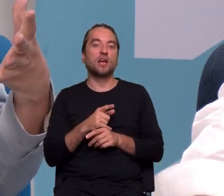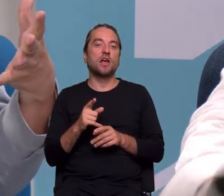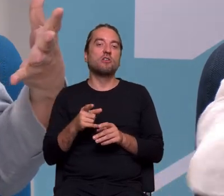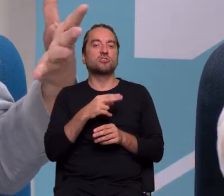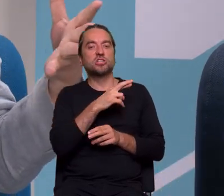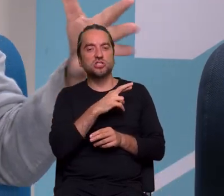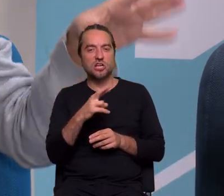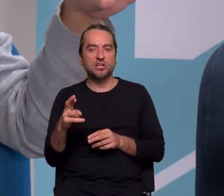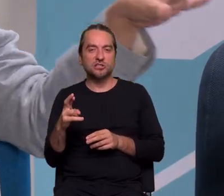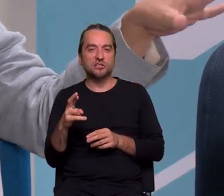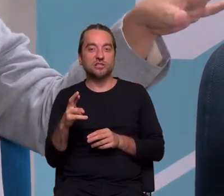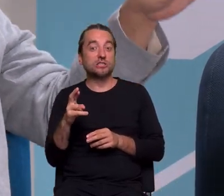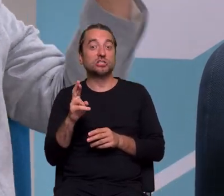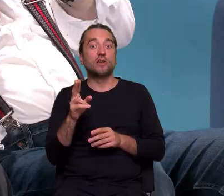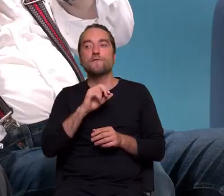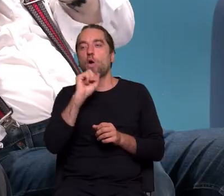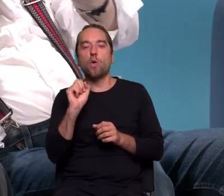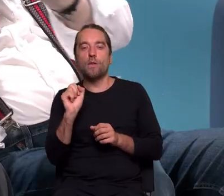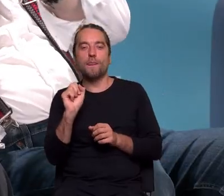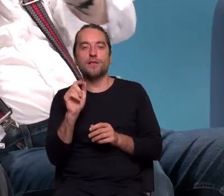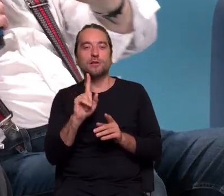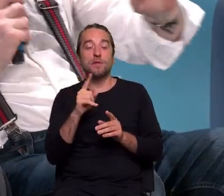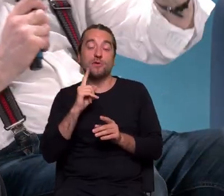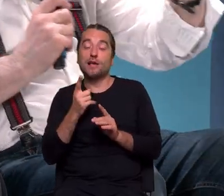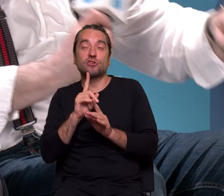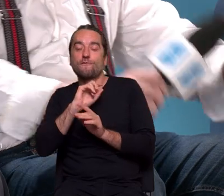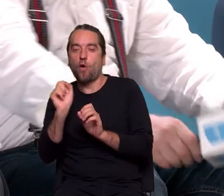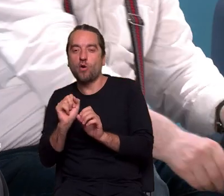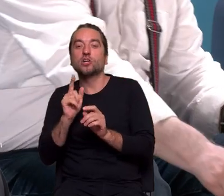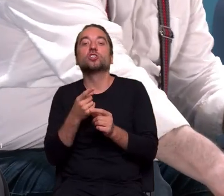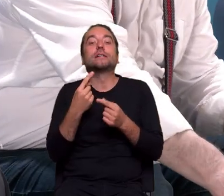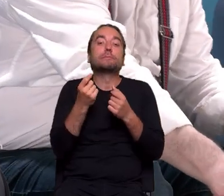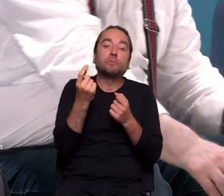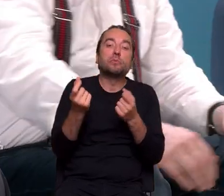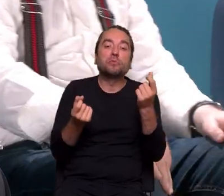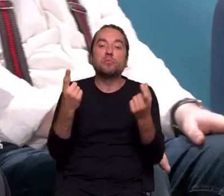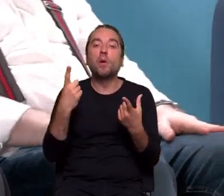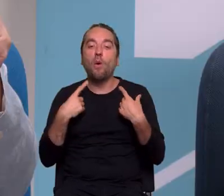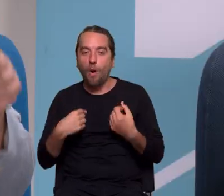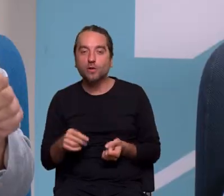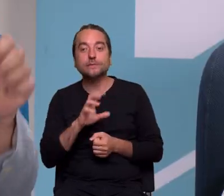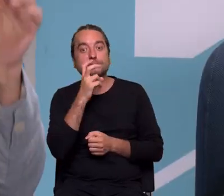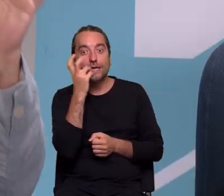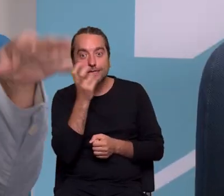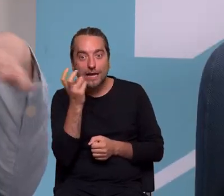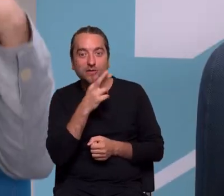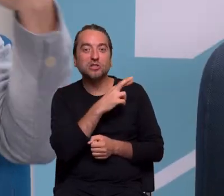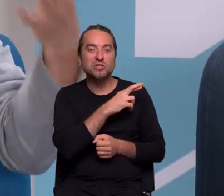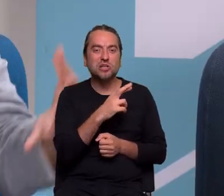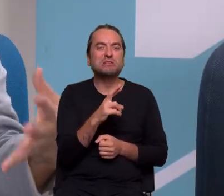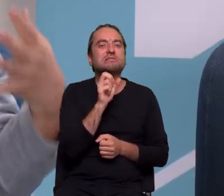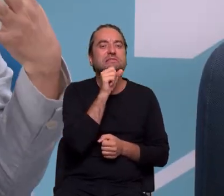tymi przedmiotami. Nie powiedziałem, że nikt. Tak, nie, tylko nieliczni. Nieliczni, tak, że nieliczni. Że